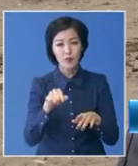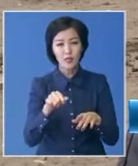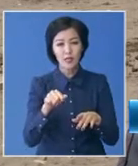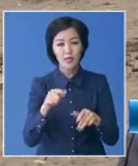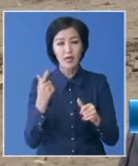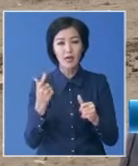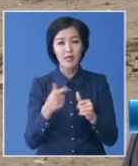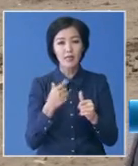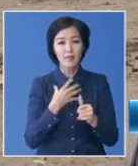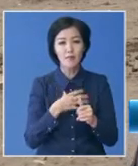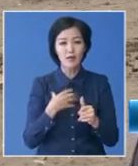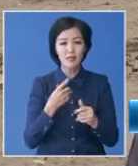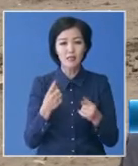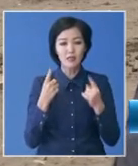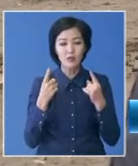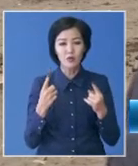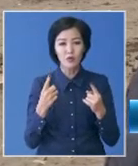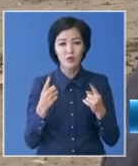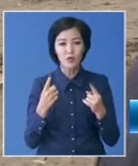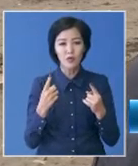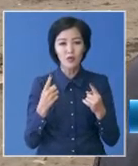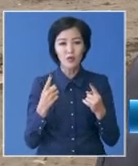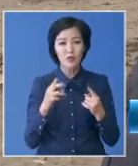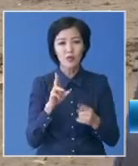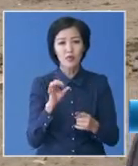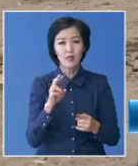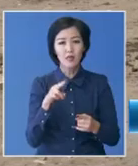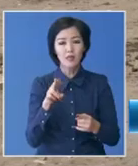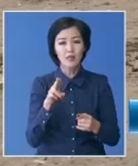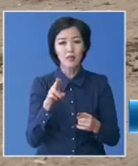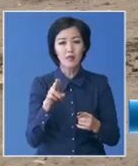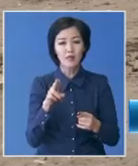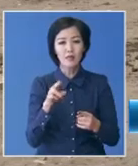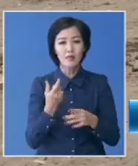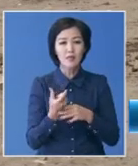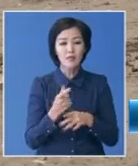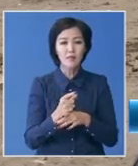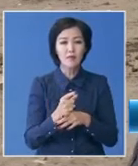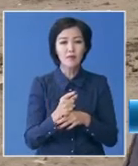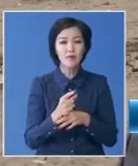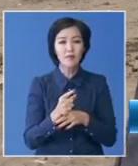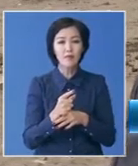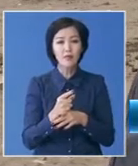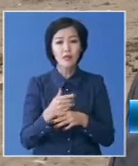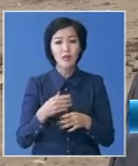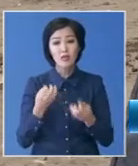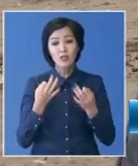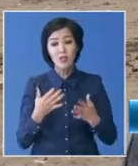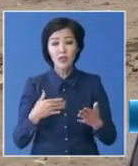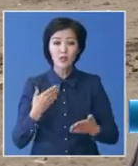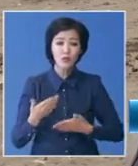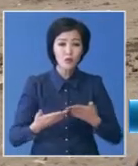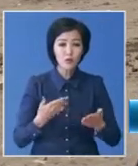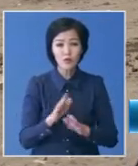атынан маңызы мына салынған дүние кендеу деп мен өзім ойлап отырмын. Себебі тек қана бұл жүріп өтіп кететін жер емес, бұл